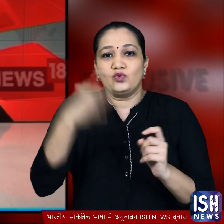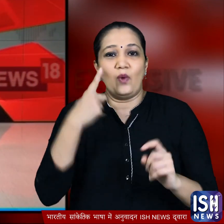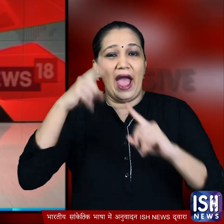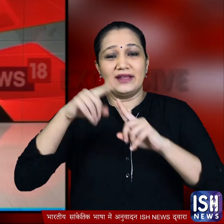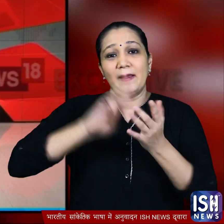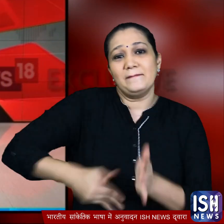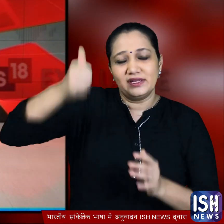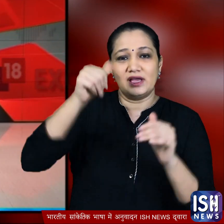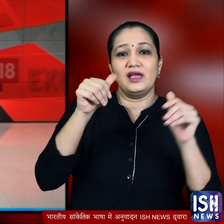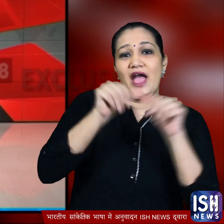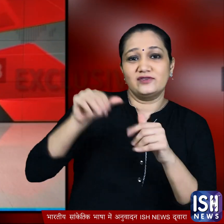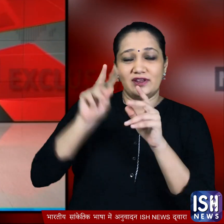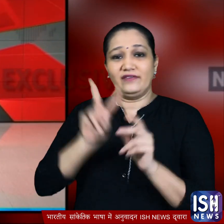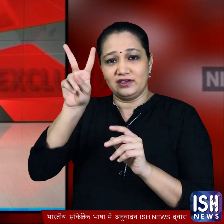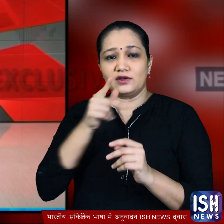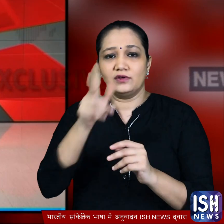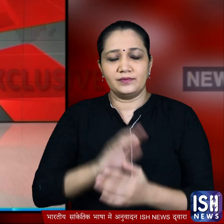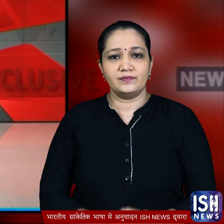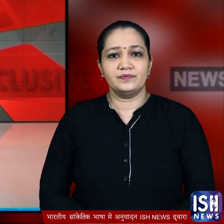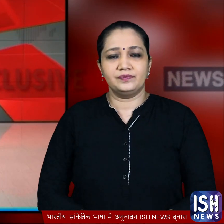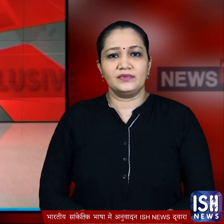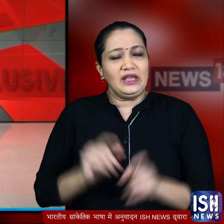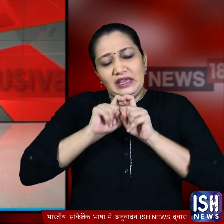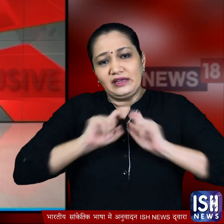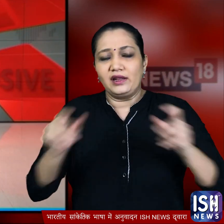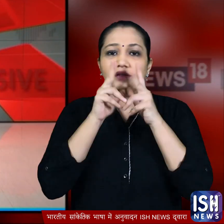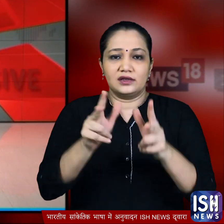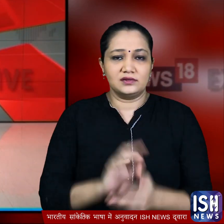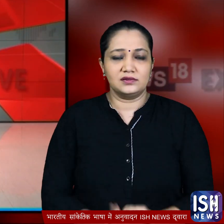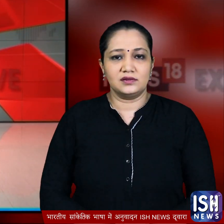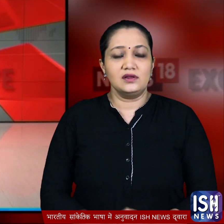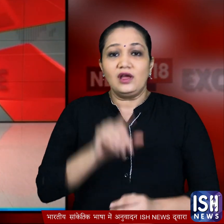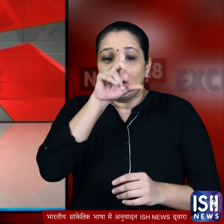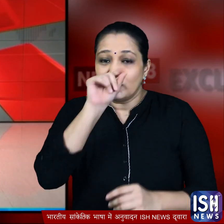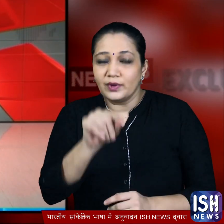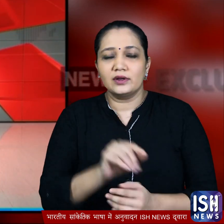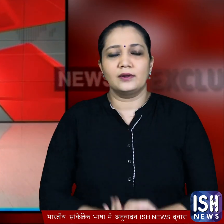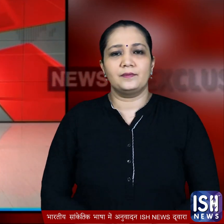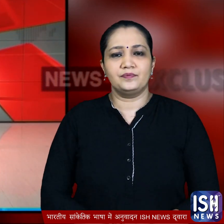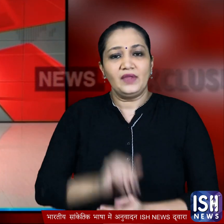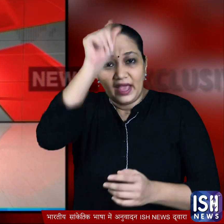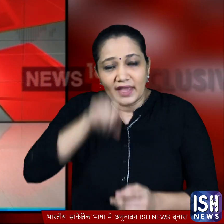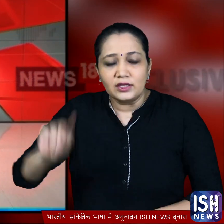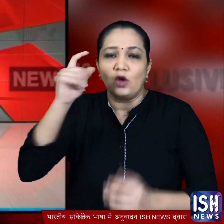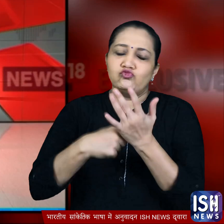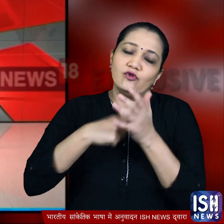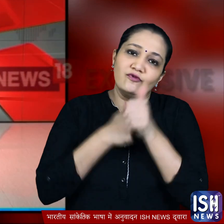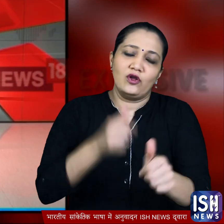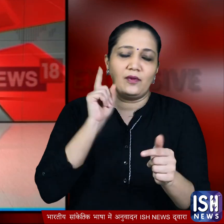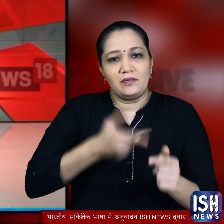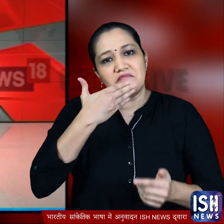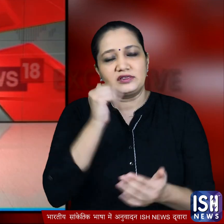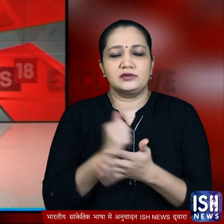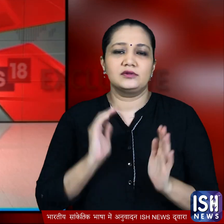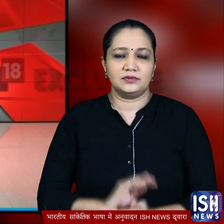आईटी मंत्री अश्विनी वैष्णव ने भी 2 टूक शब्दों में कहा कि मैं ट्विटर को भारतीय कानून का पालन करने की नसीहत